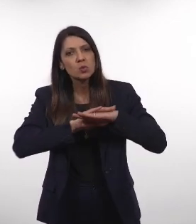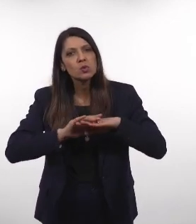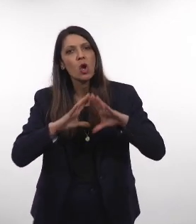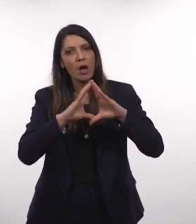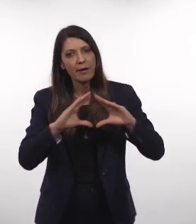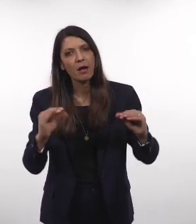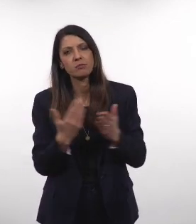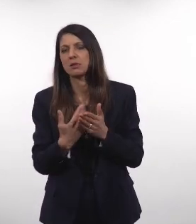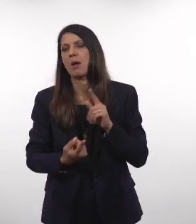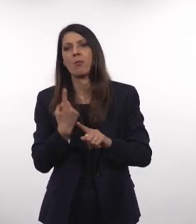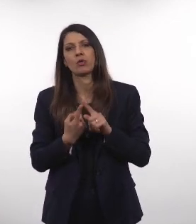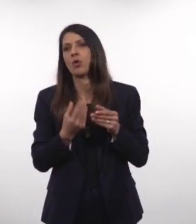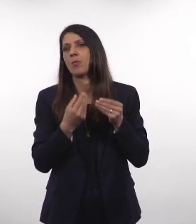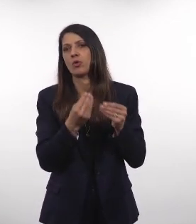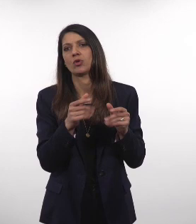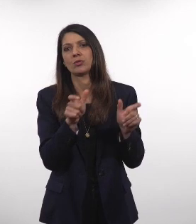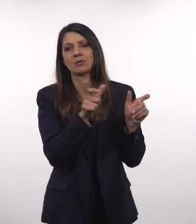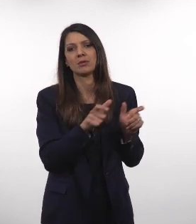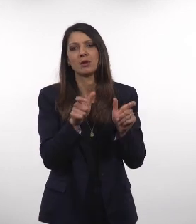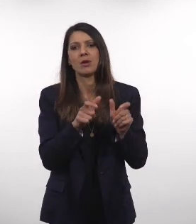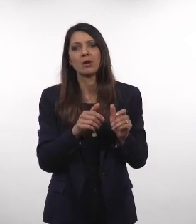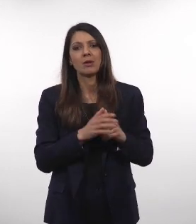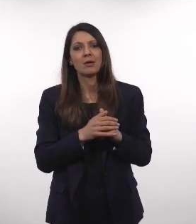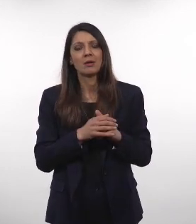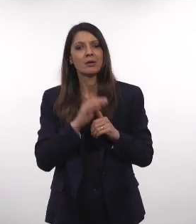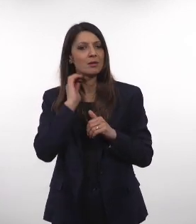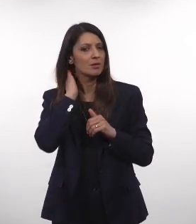Voilà, fini. Encore un petit peu, Maëva. Voilà.